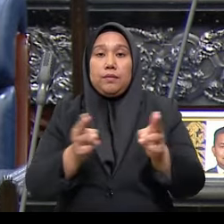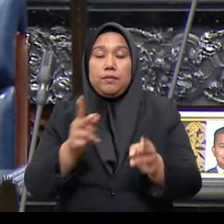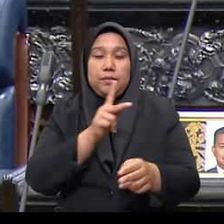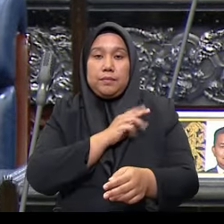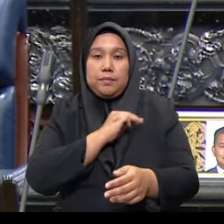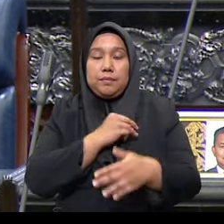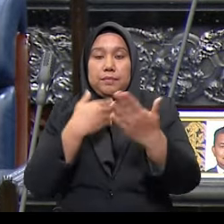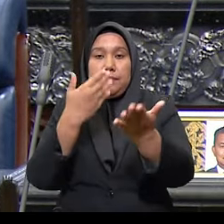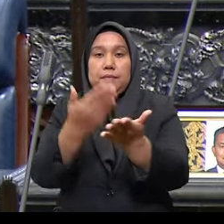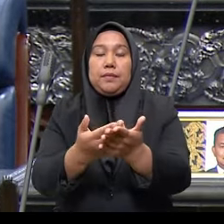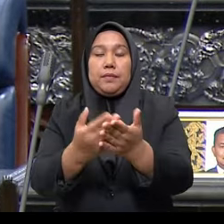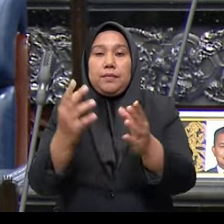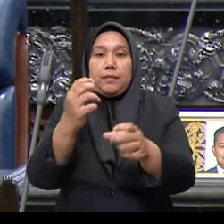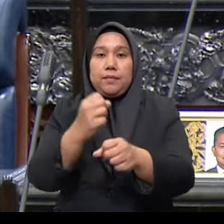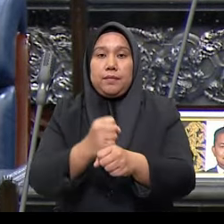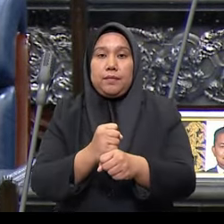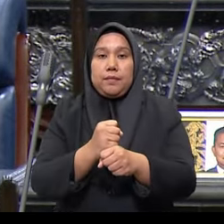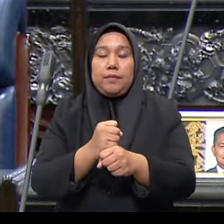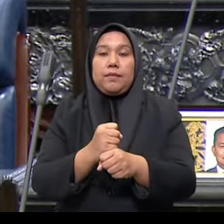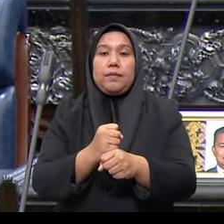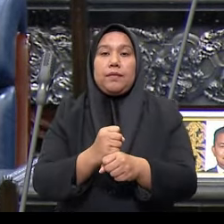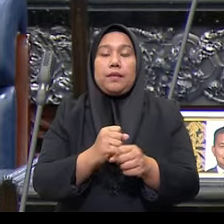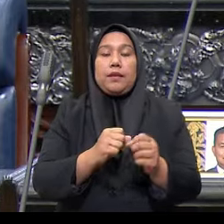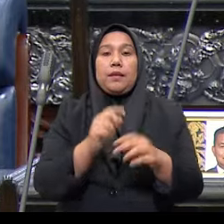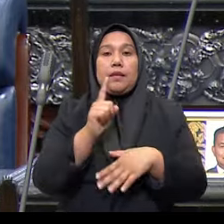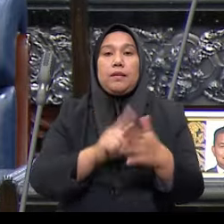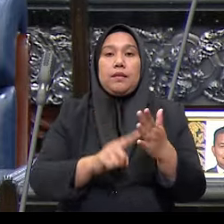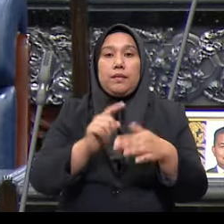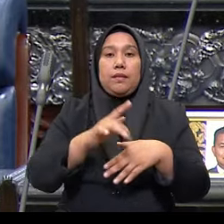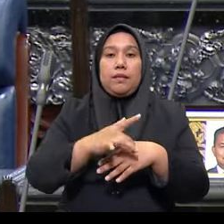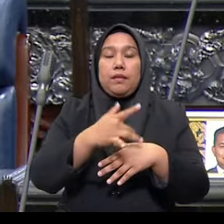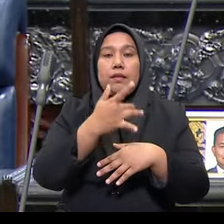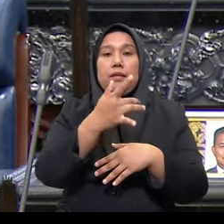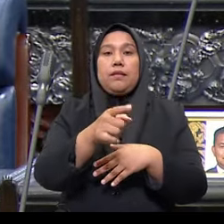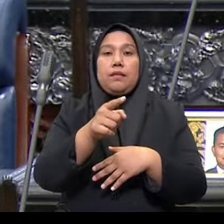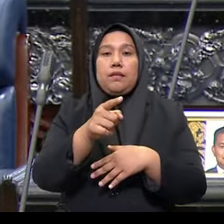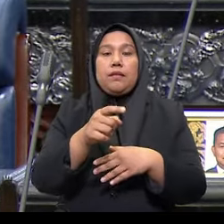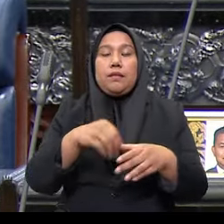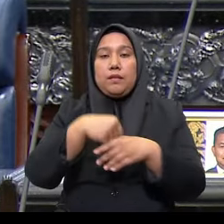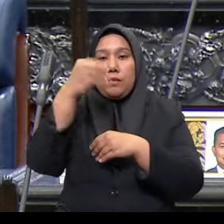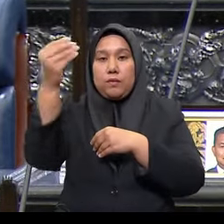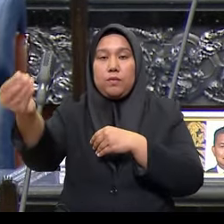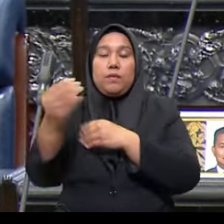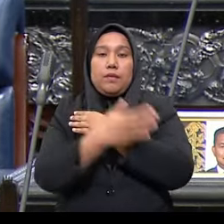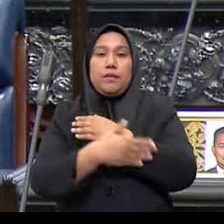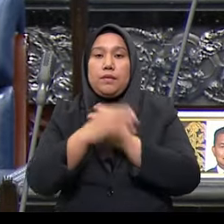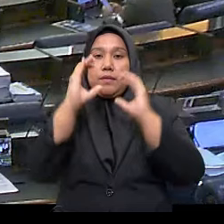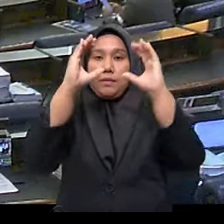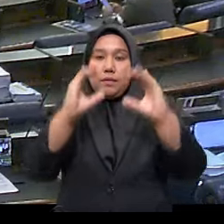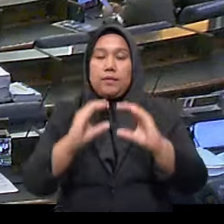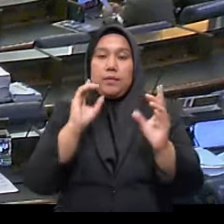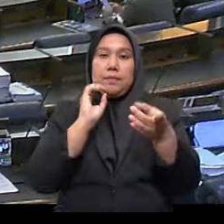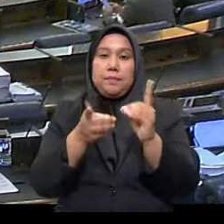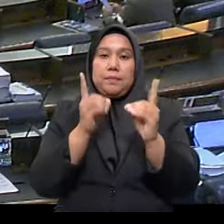untuk mendapatkan kembali manuskrip asal yang terdapat di luar negara secara digital?